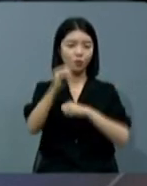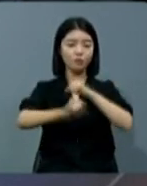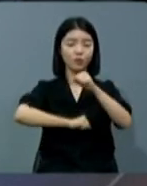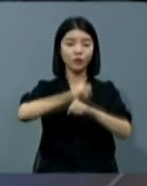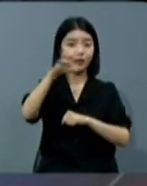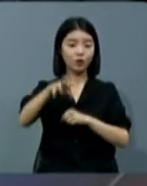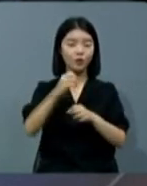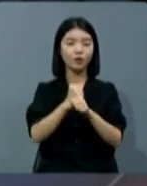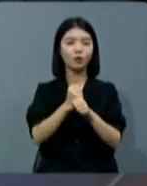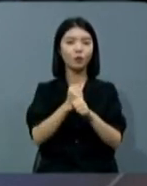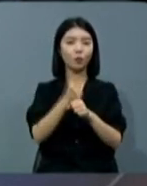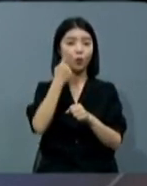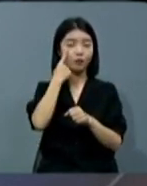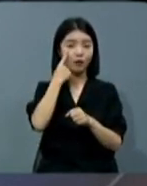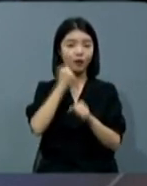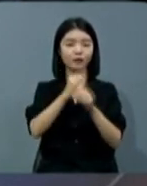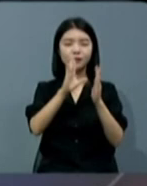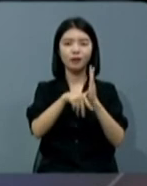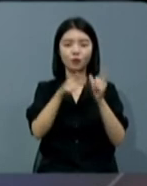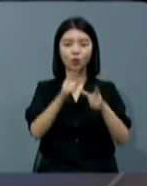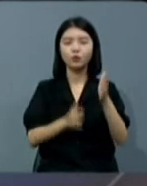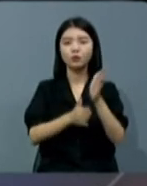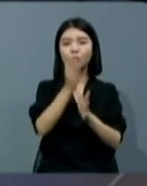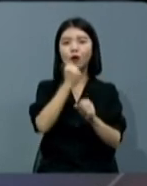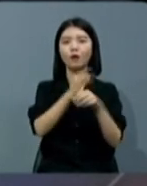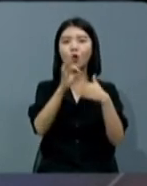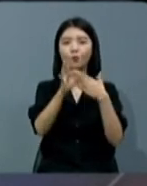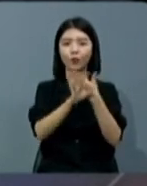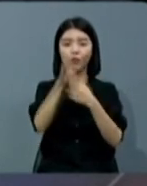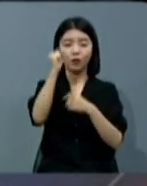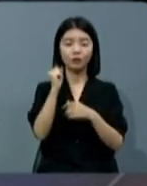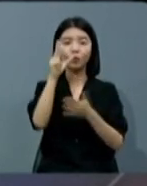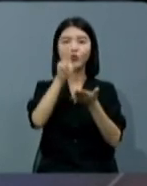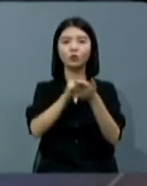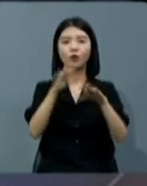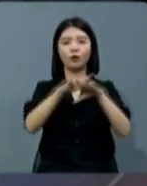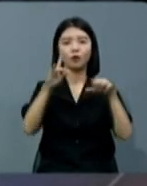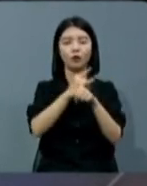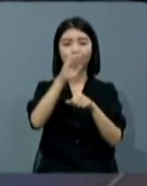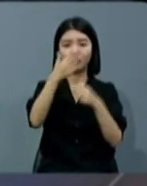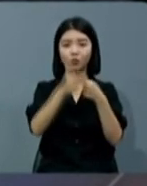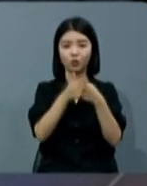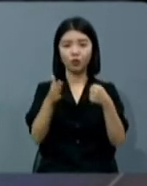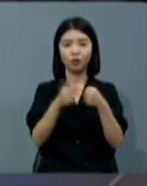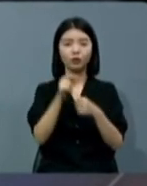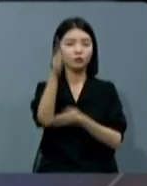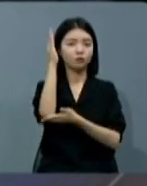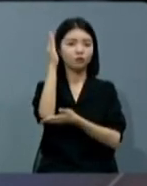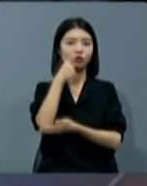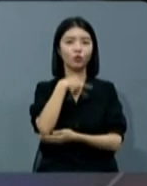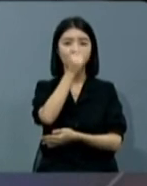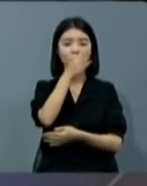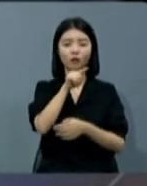그 이야기도 한 것은 결국 컨벤션 도시로 하려면 카지노 문제도 해결이 되어야 하기 때문에 그 이야기를 했는데,